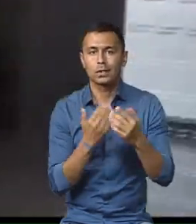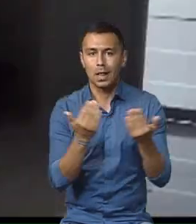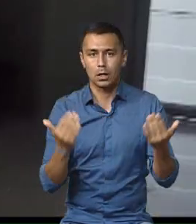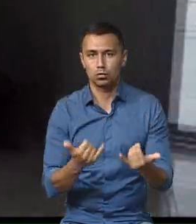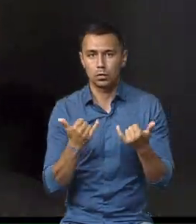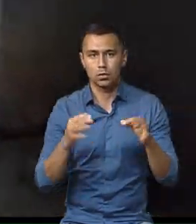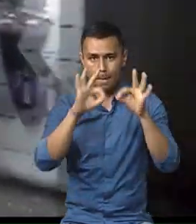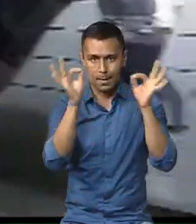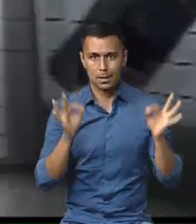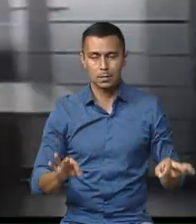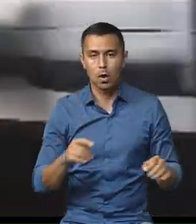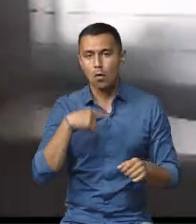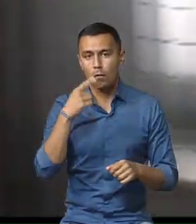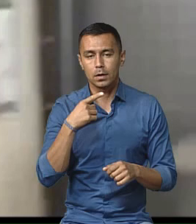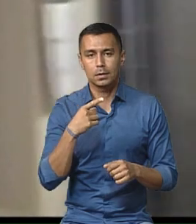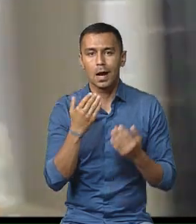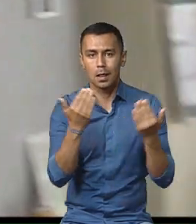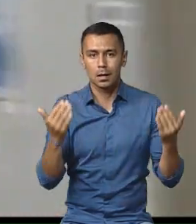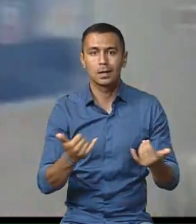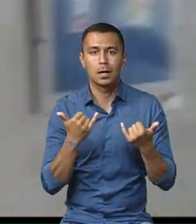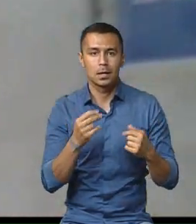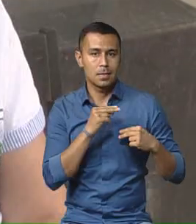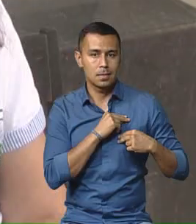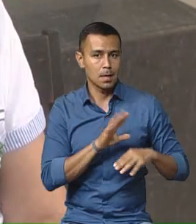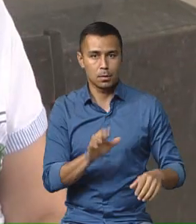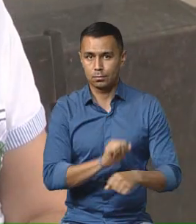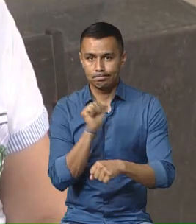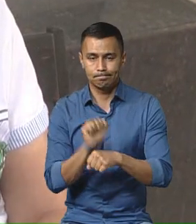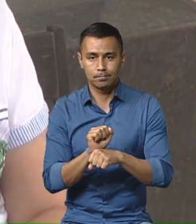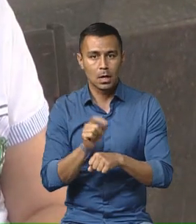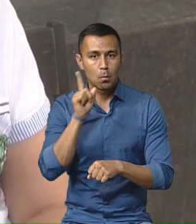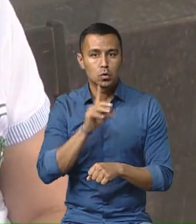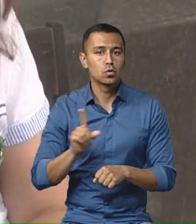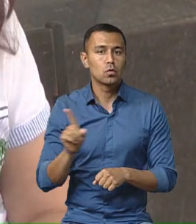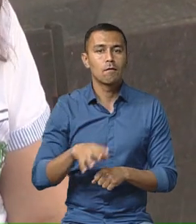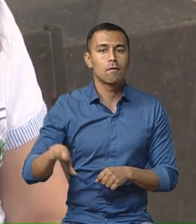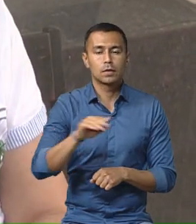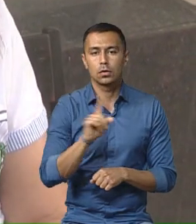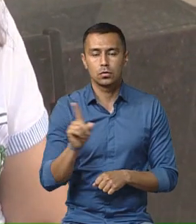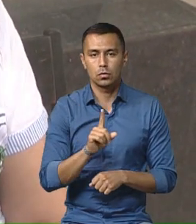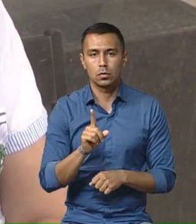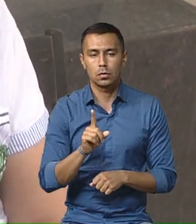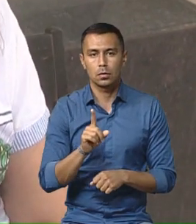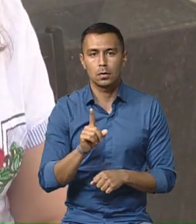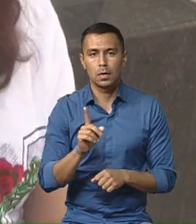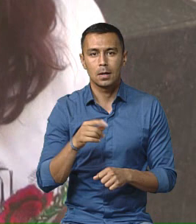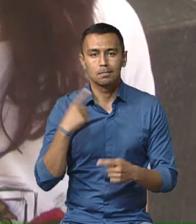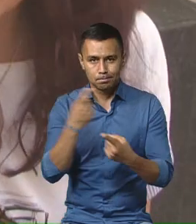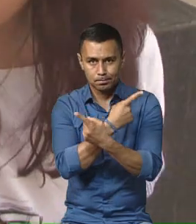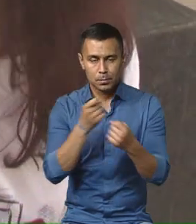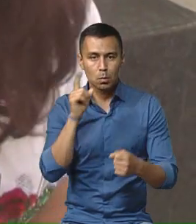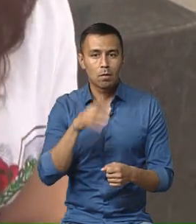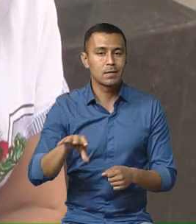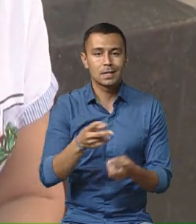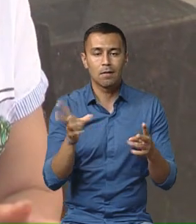сучасного мистецтва. Говорить, галерея наразі не працює. Поки що все, що місцям передаю, що поки що все